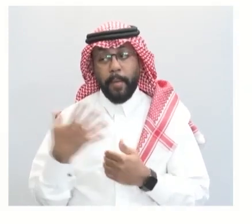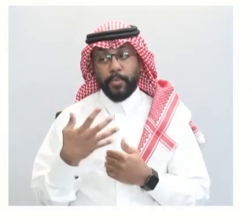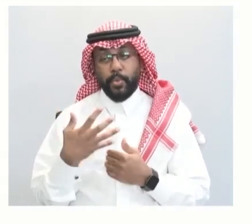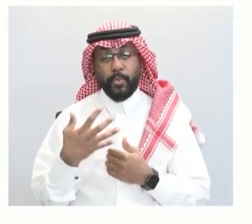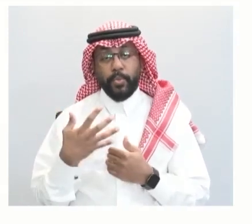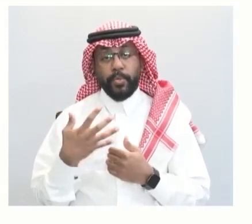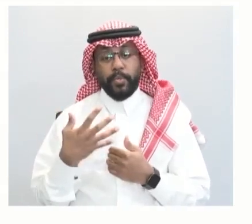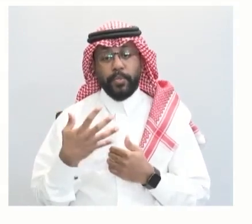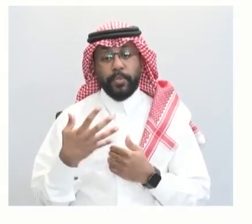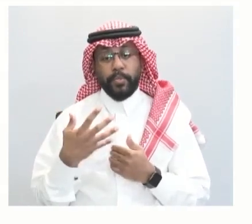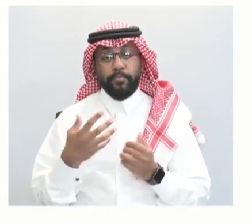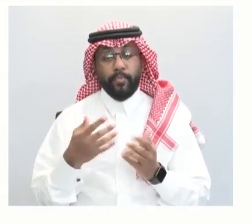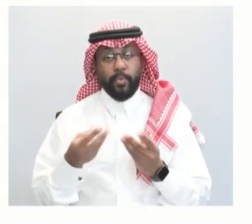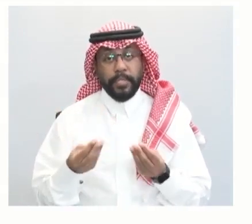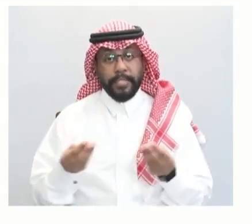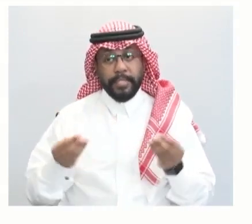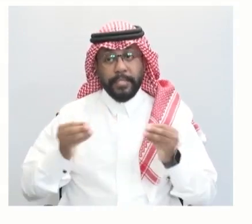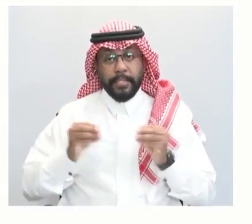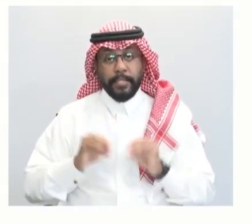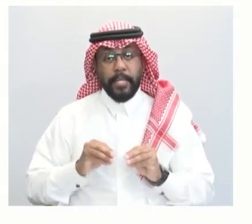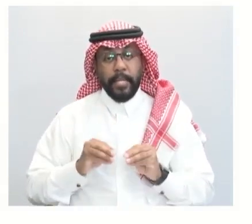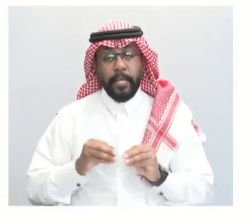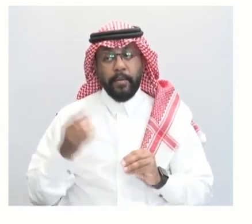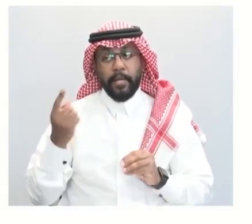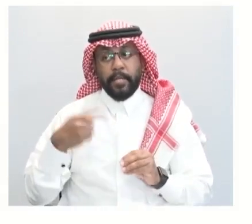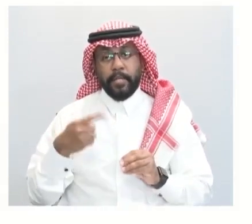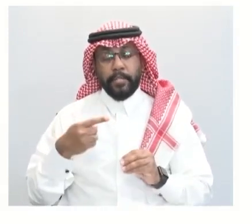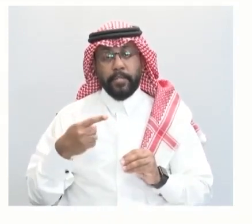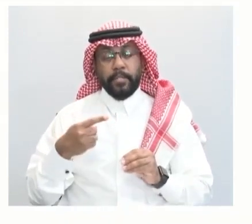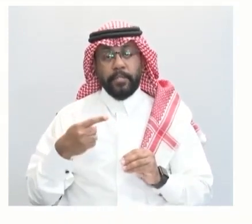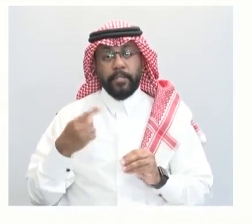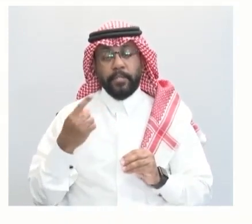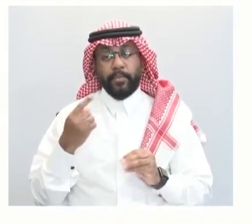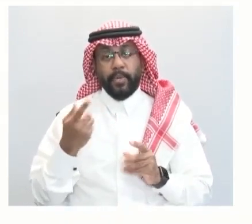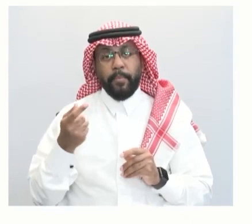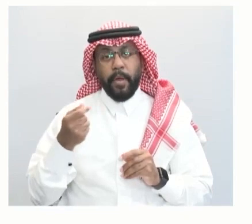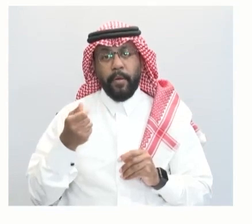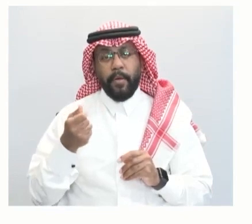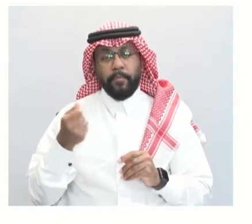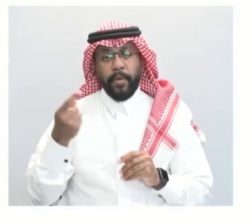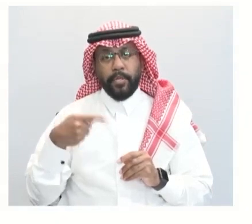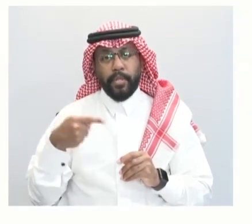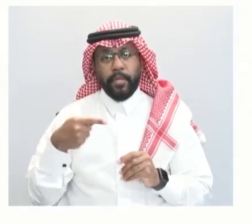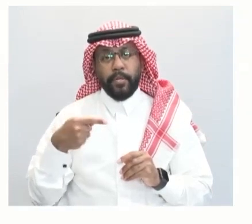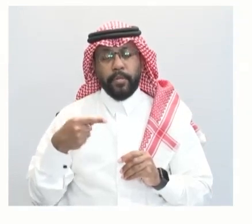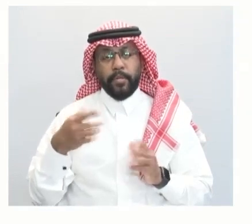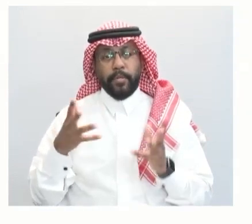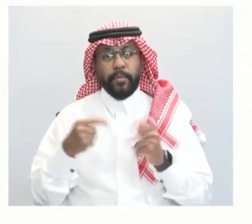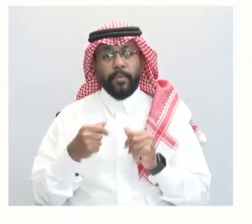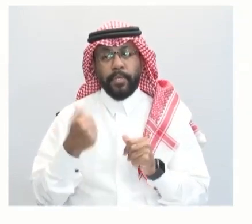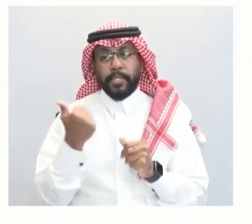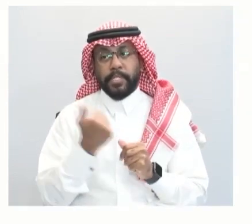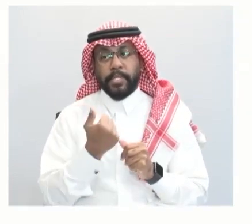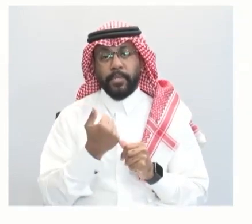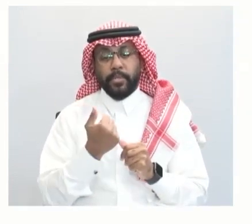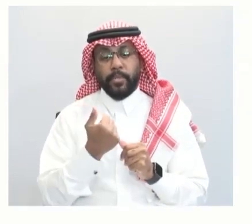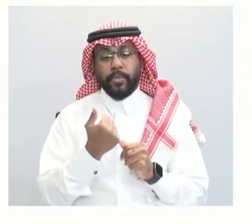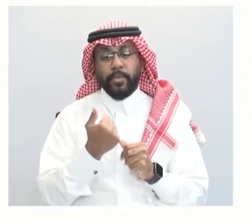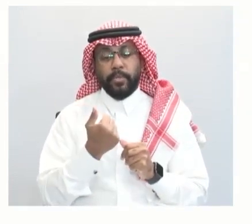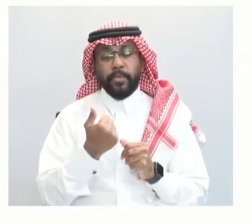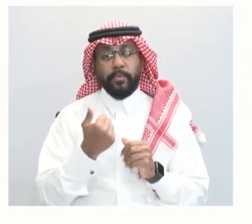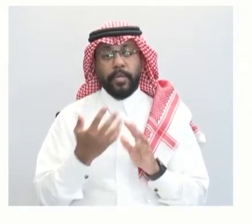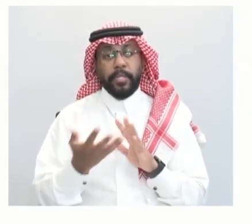اذا قمنا باضافه 10 ريالات اصبح لدينا ماذا 60 ريال صحيح